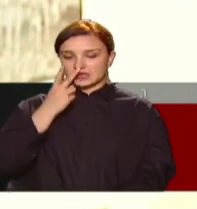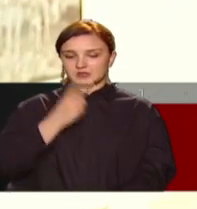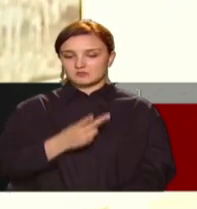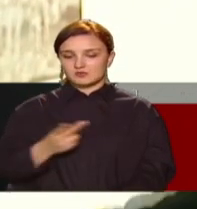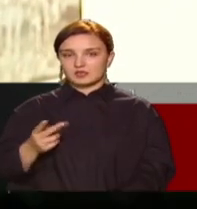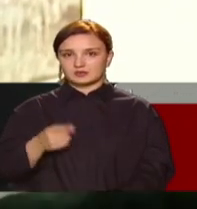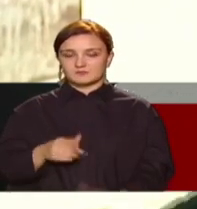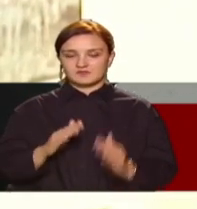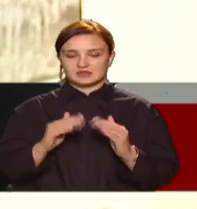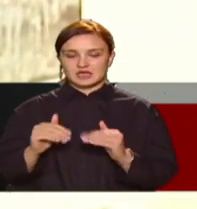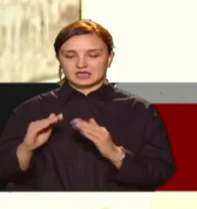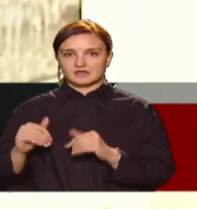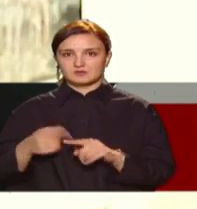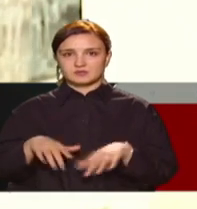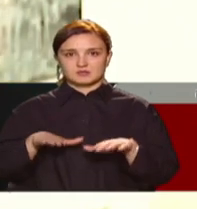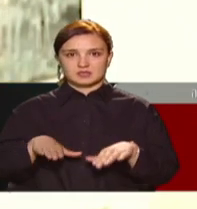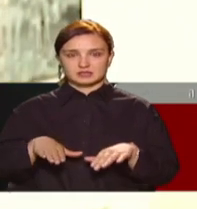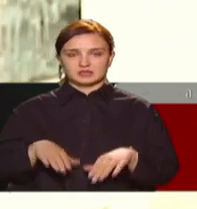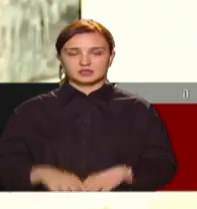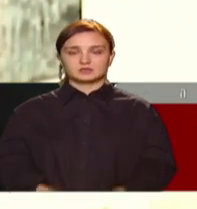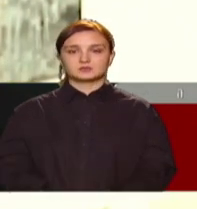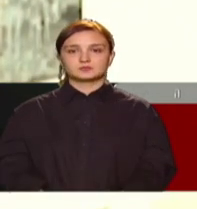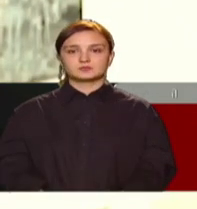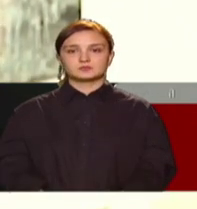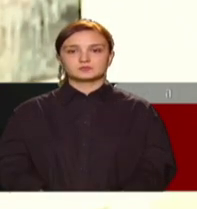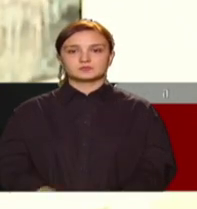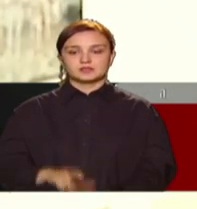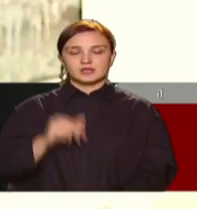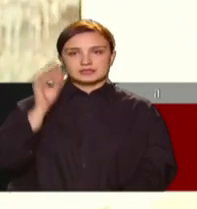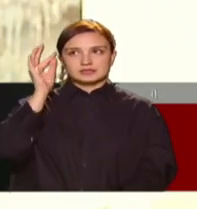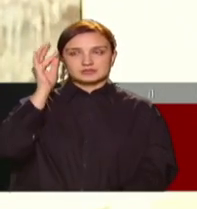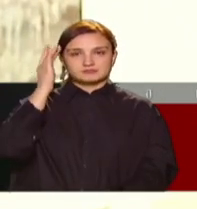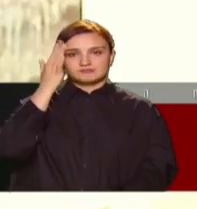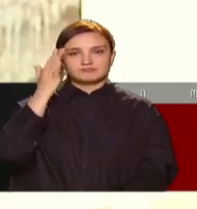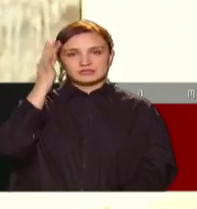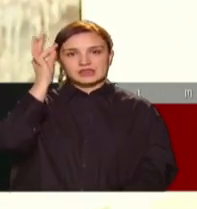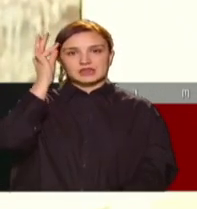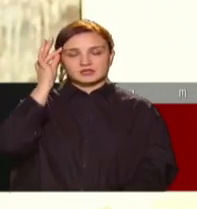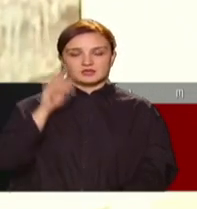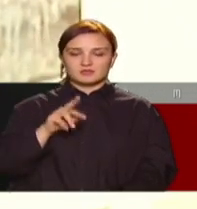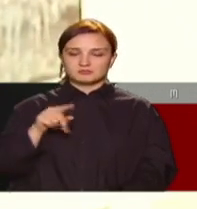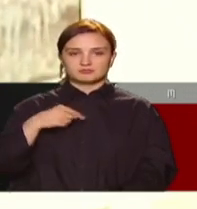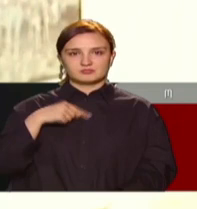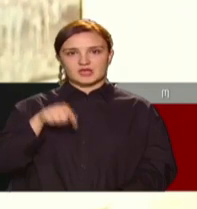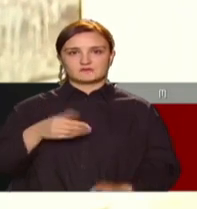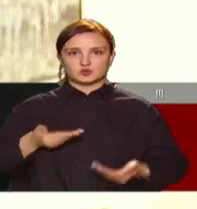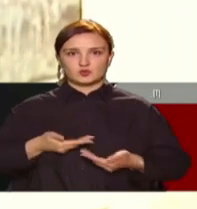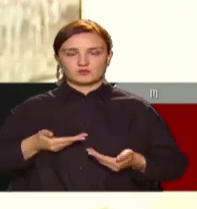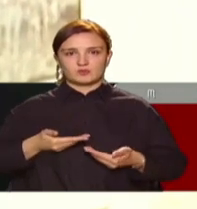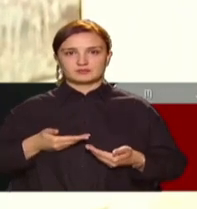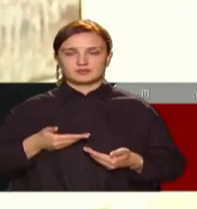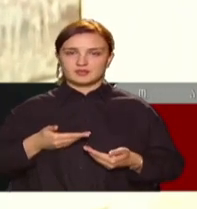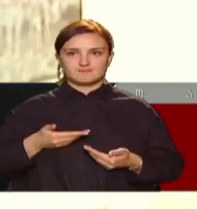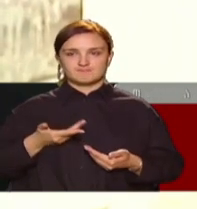ამ ნანგრევებს, აი ამ ადგილას და ინატარა თურმე, რომ ნეტა აქ ცხოვრობდეო და